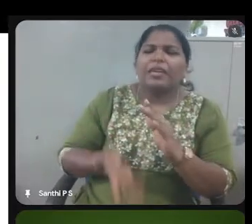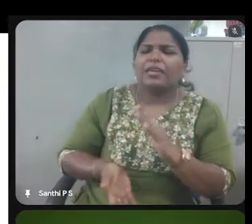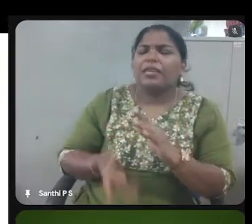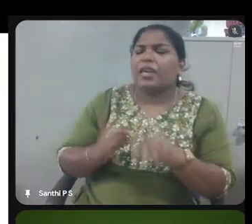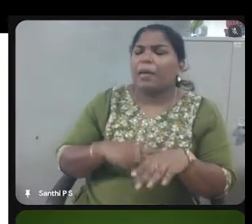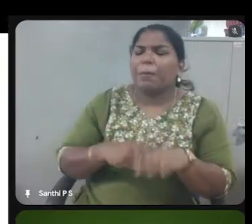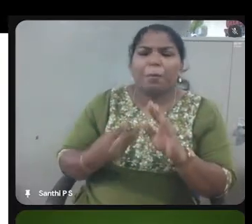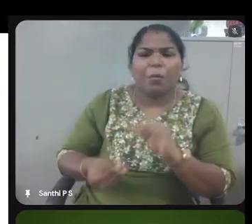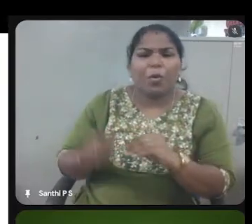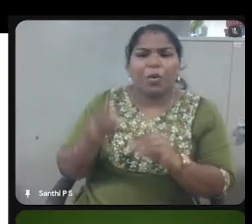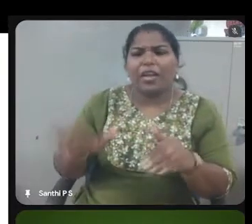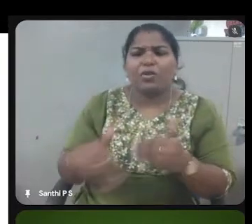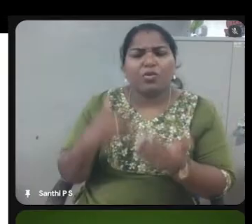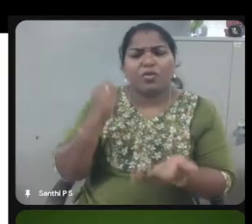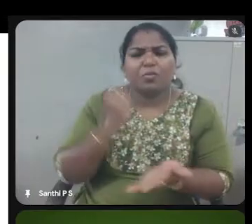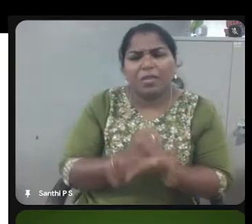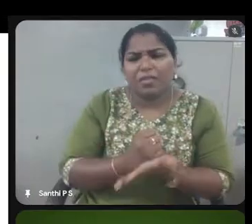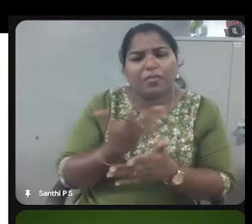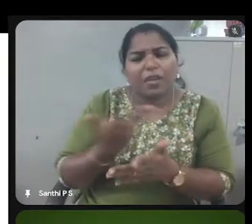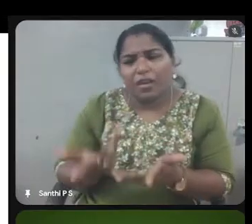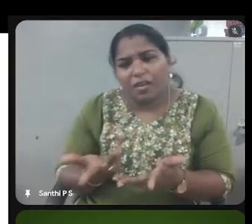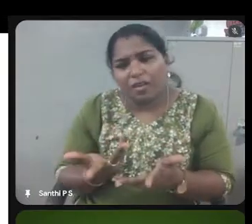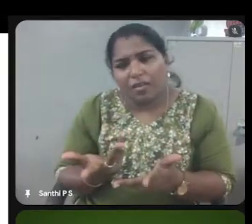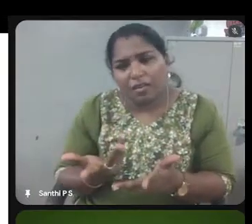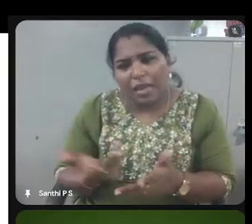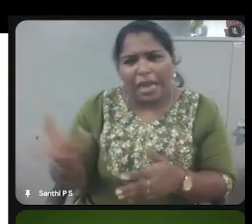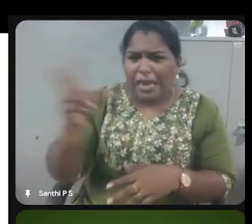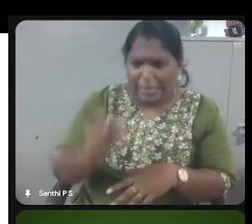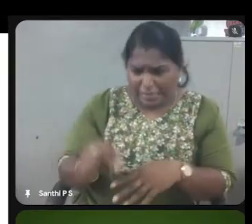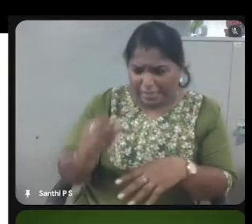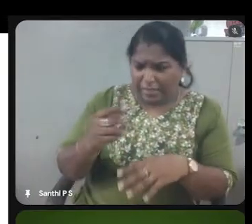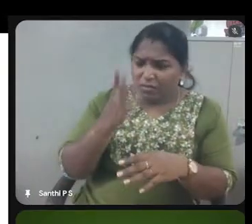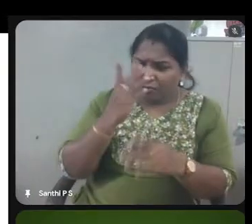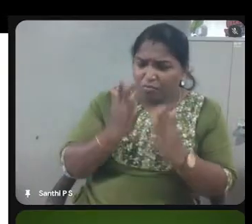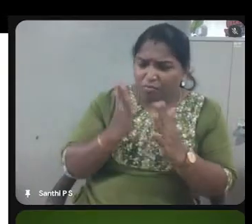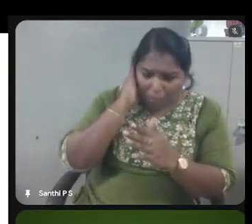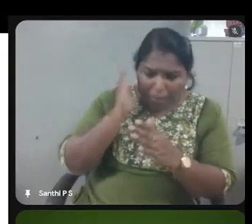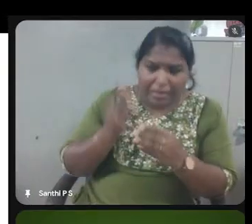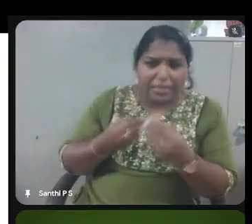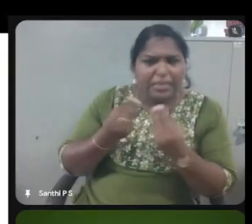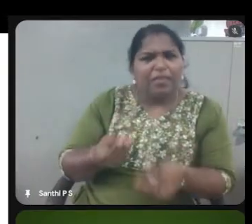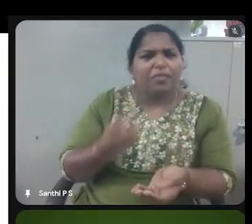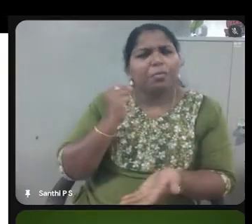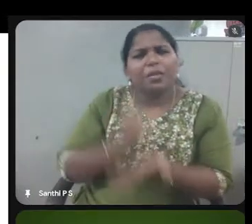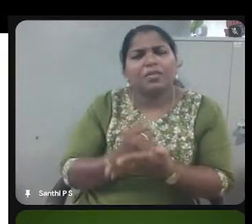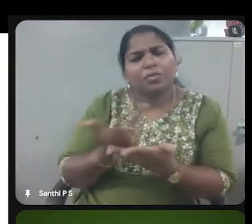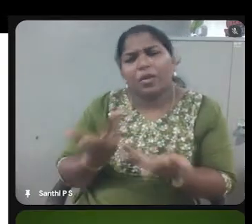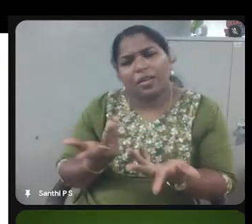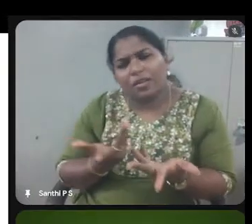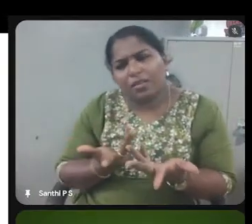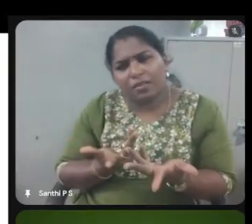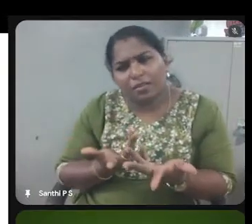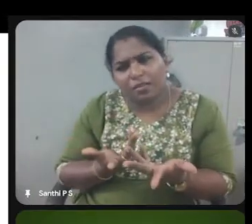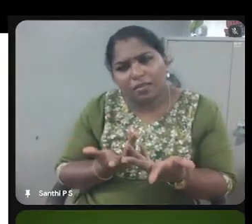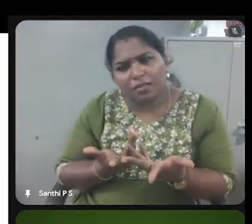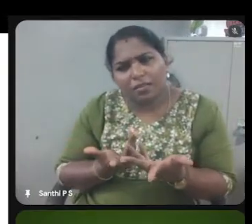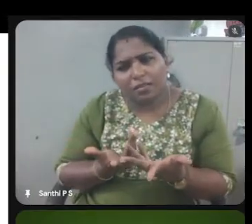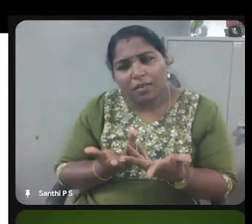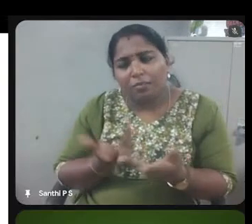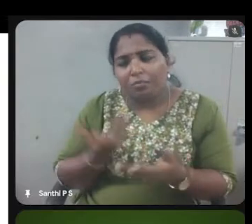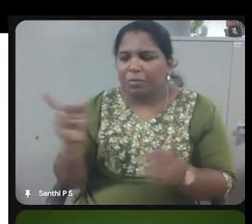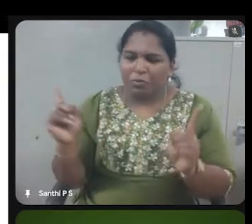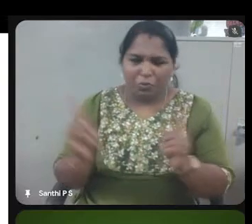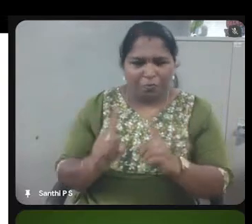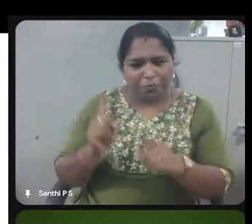സോ എനിക്ക് തോന്നുന്നു സ്ക്രീൻ ടൈം നമ്മൾ ഇപ്പം റീഇൻട്രൊഡ്യൂസ് ചെയ്യേണ്ട ആവശ്യം വരുന്നില്ലല്ലോ. അഥവാ കണ്ടാലും നമ്മൾ ആ ഷോർട്ട് ടൈം കാണുന്നു, വിടുന്നു, അല്ലെങ്കിൽ ചിലപ്പോൾ